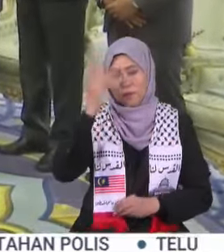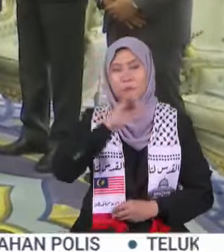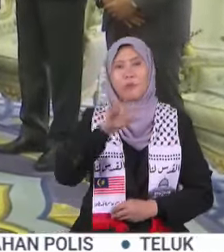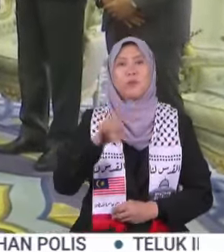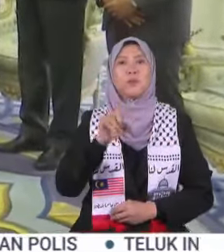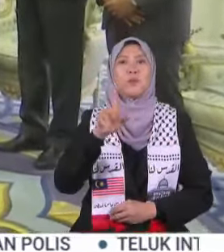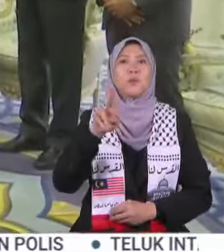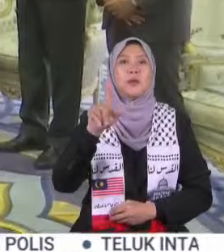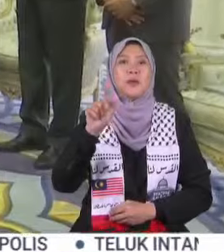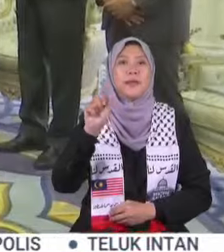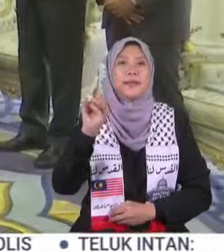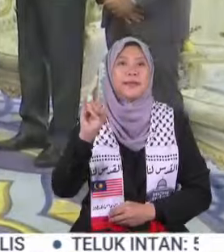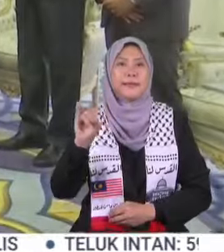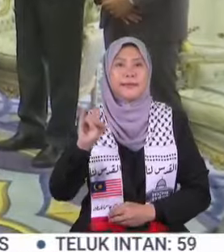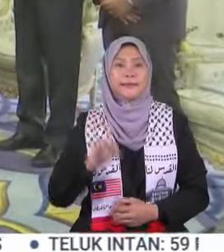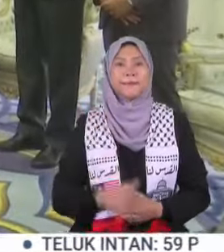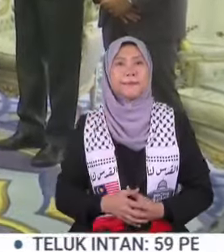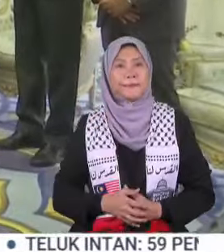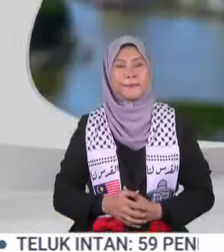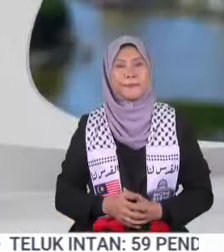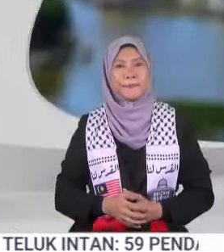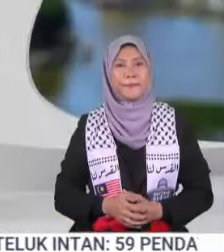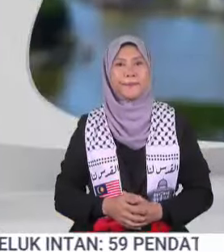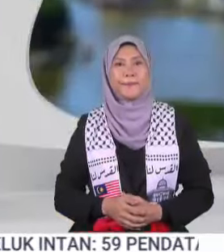julaii narawi